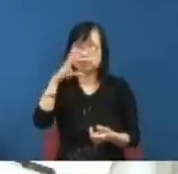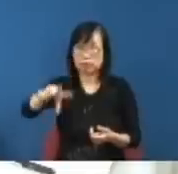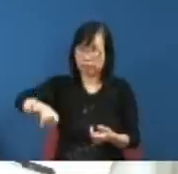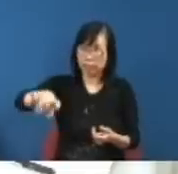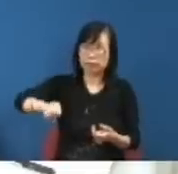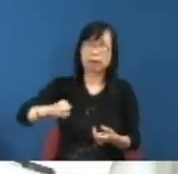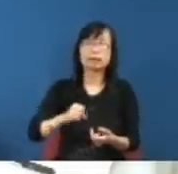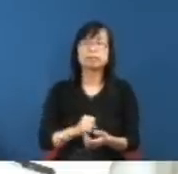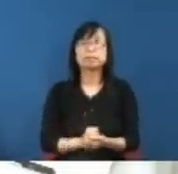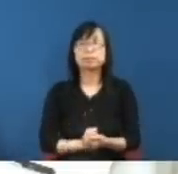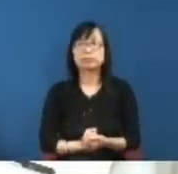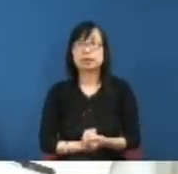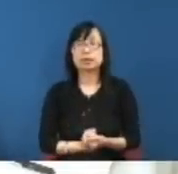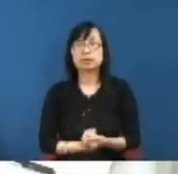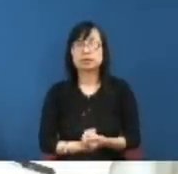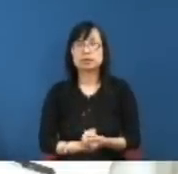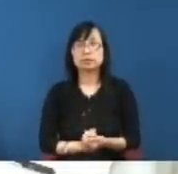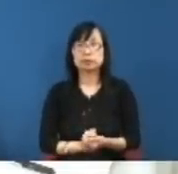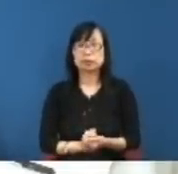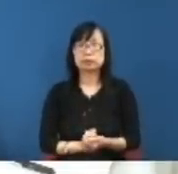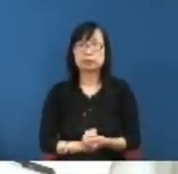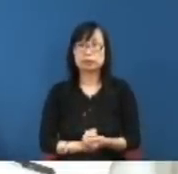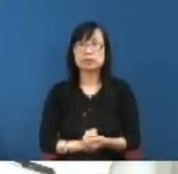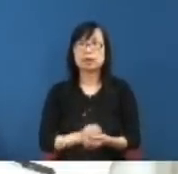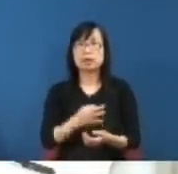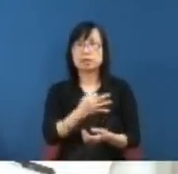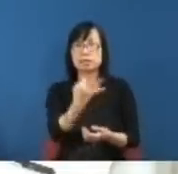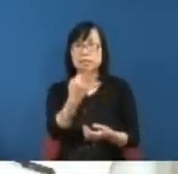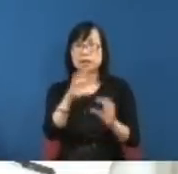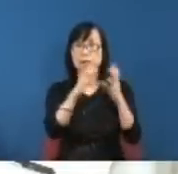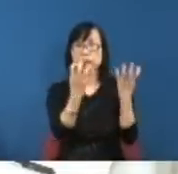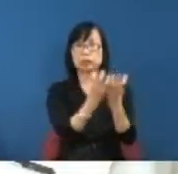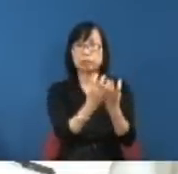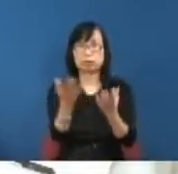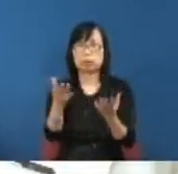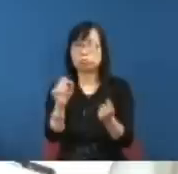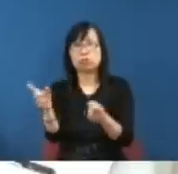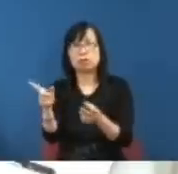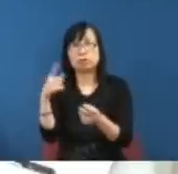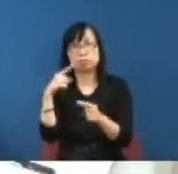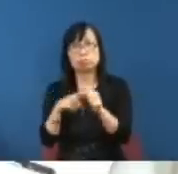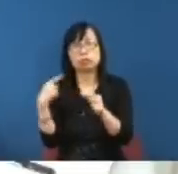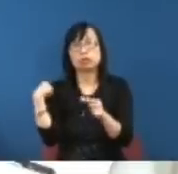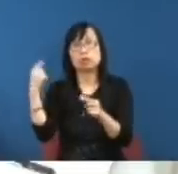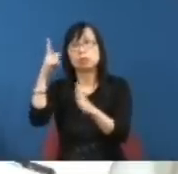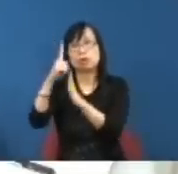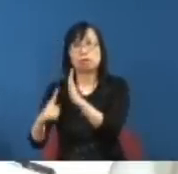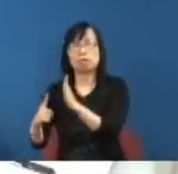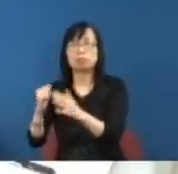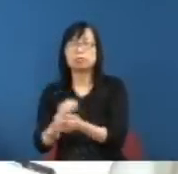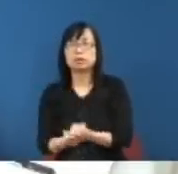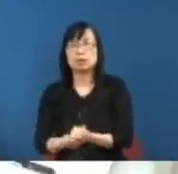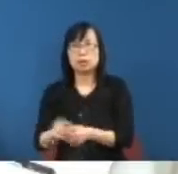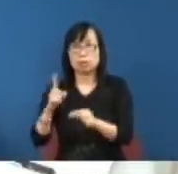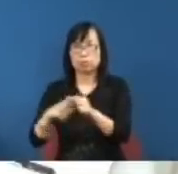大嘅呢一個即係如果三個集團裏邊，佢係最落後嘅。所以其實中國出現經濟